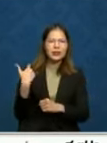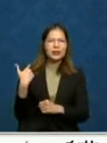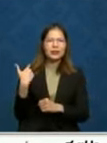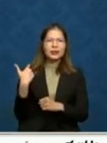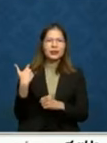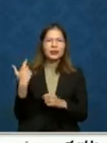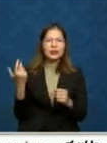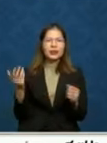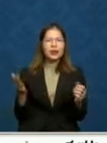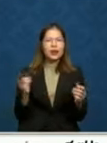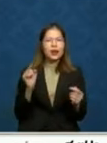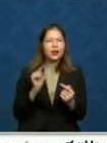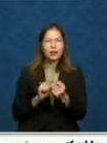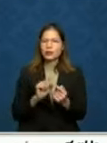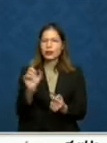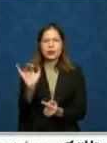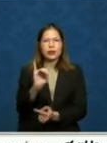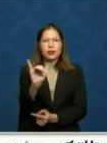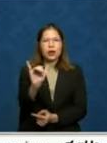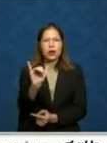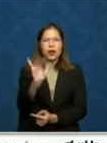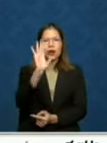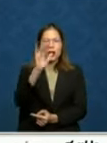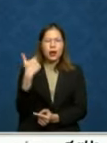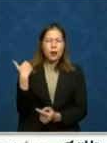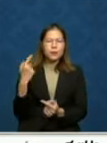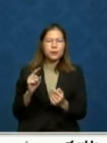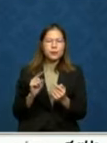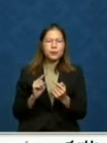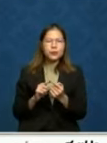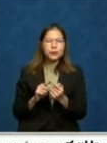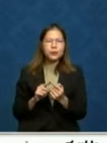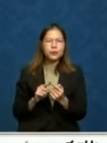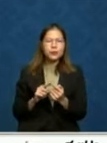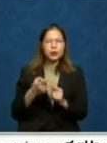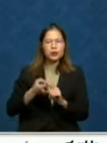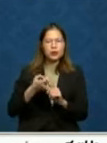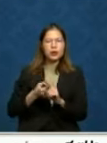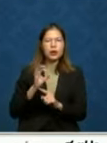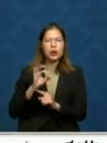48เดือน48เดือนไม่ถึง96